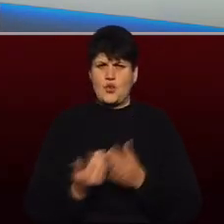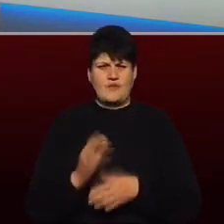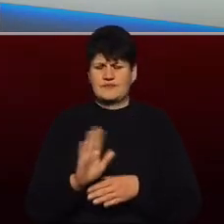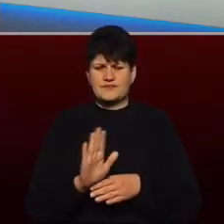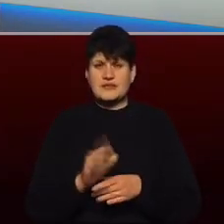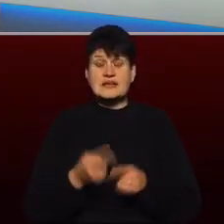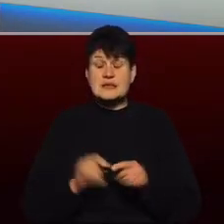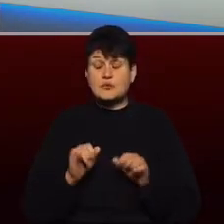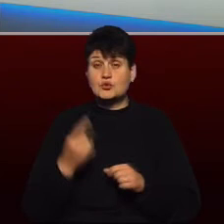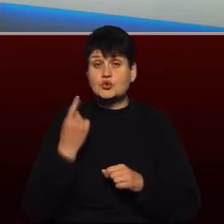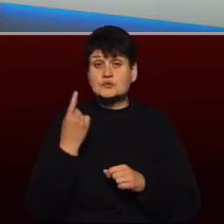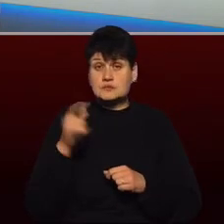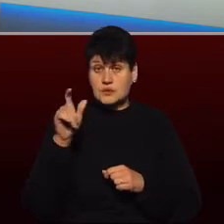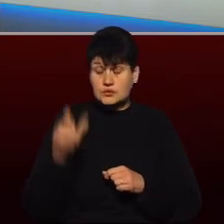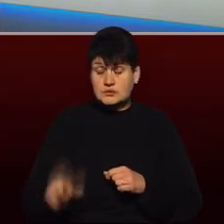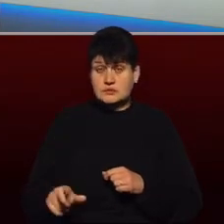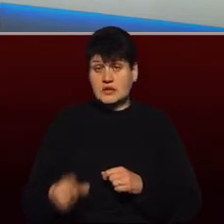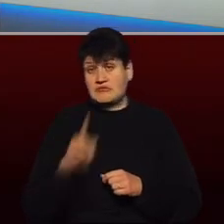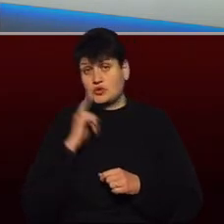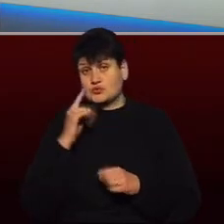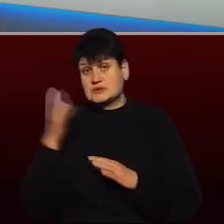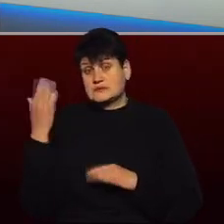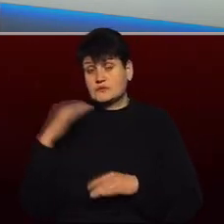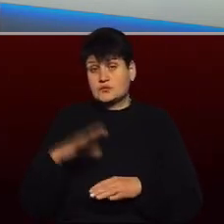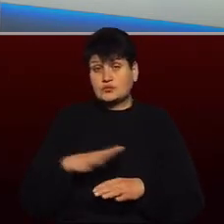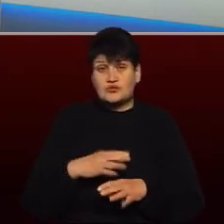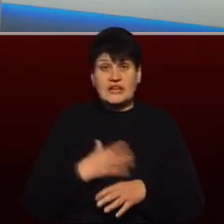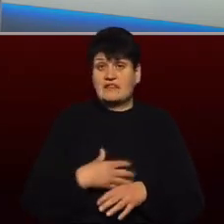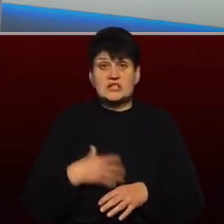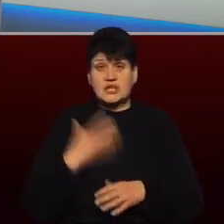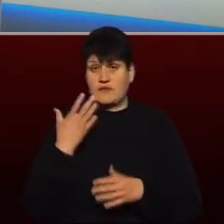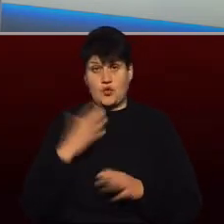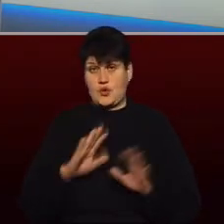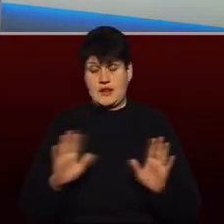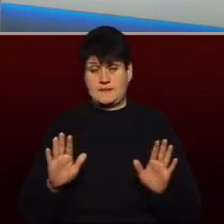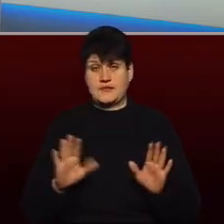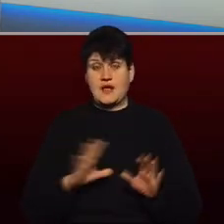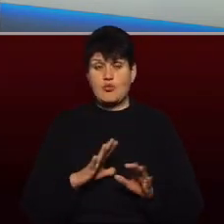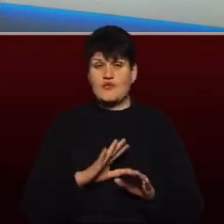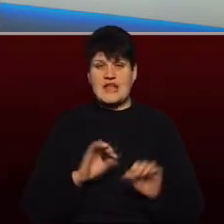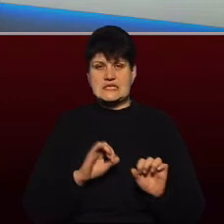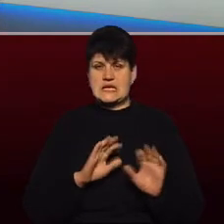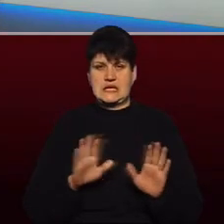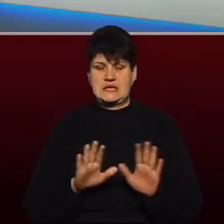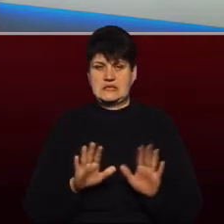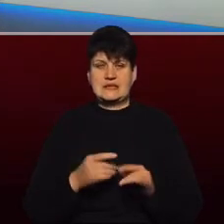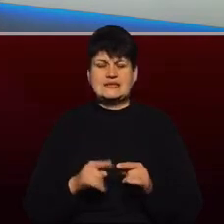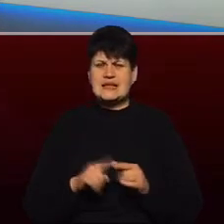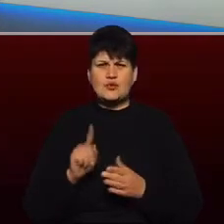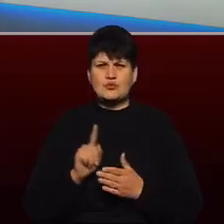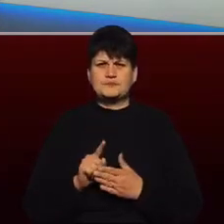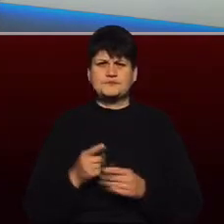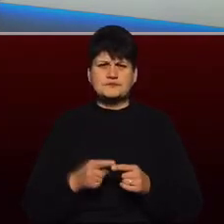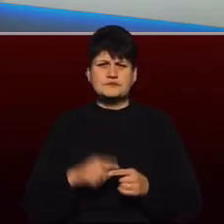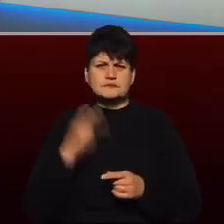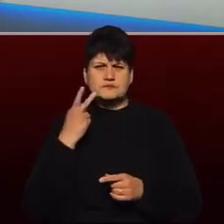партнер, який був там в юності, ну, в принципі, неважливо коли, але він був незахищений. Це не обов'язково, що це постійно має бути